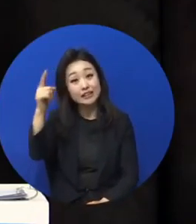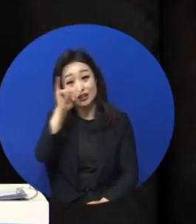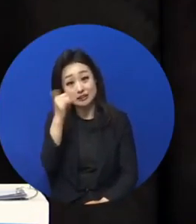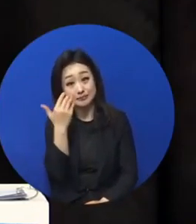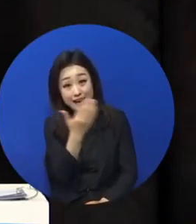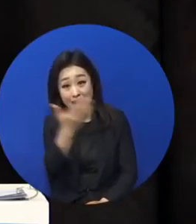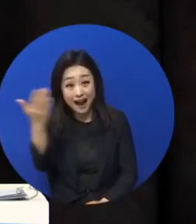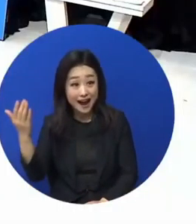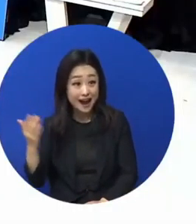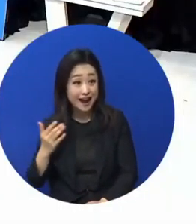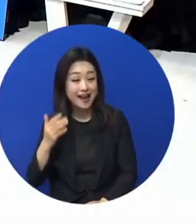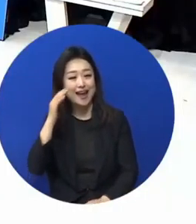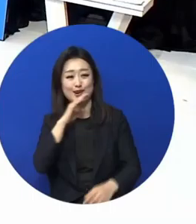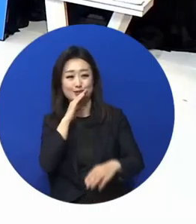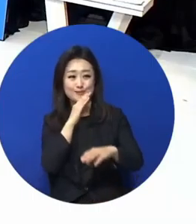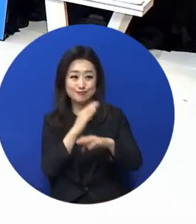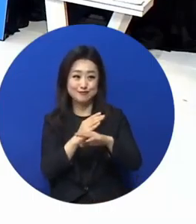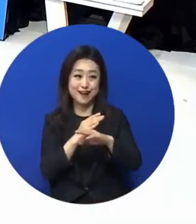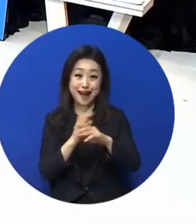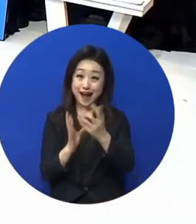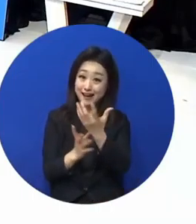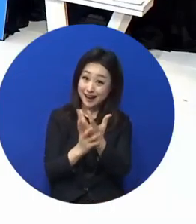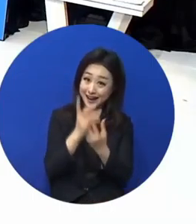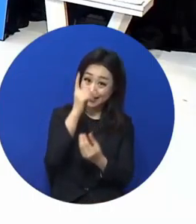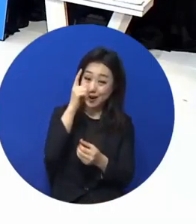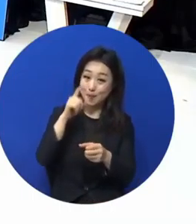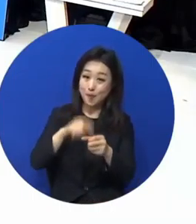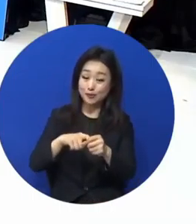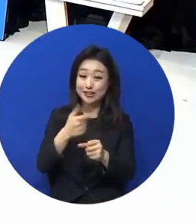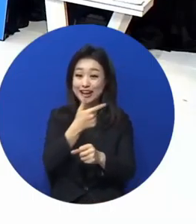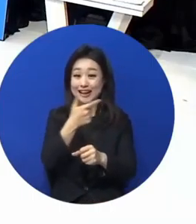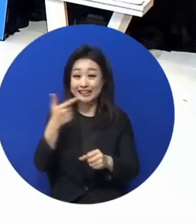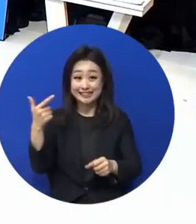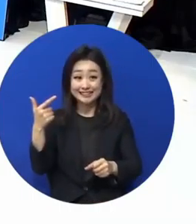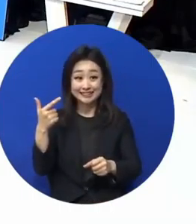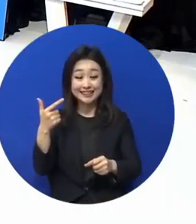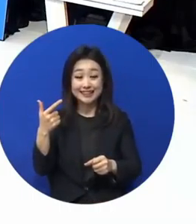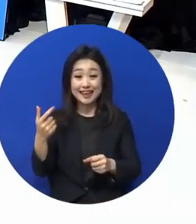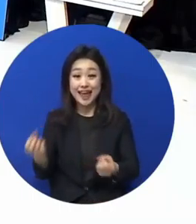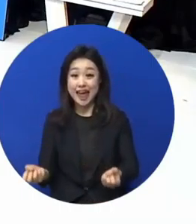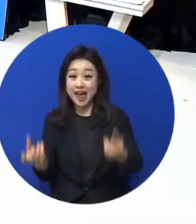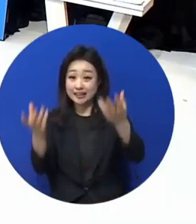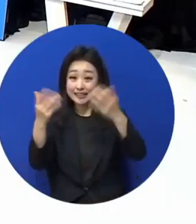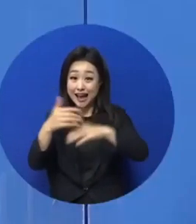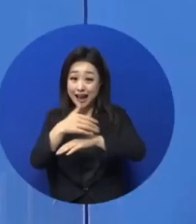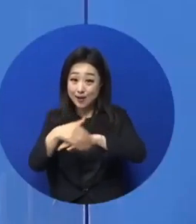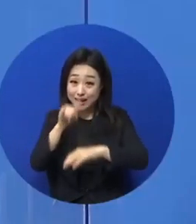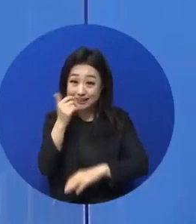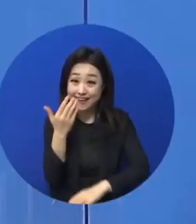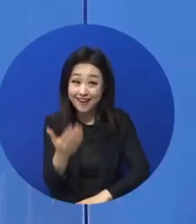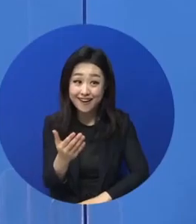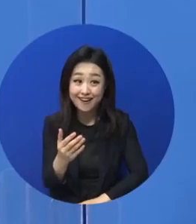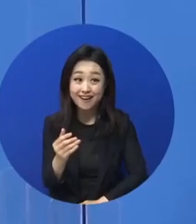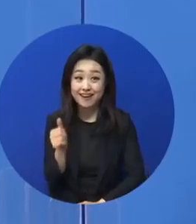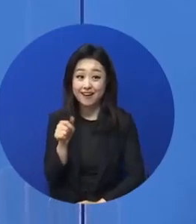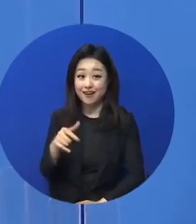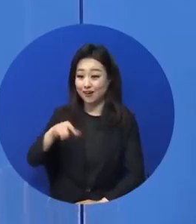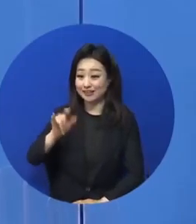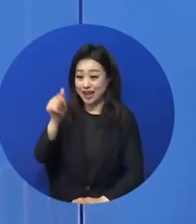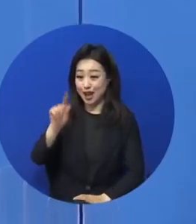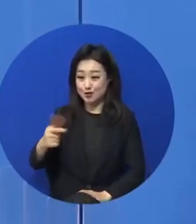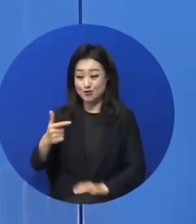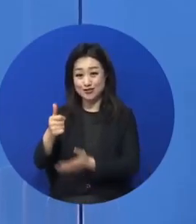전 세계가 이제 하나로 될 수 있는 이벤트를 마련해달라는 얘기인데 아이디어를 갖고 계십니까? 아마 허재 의원님은 서울 시민인 것